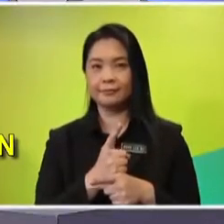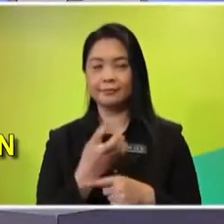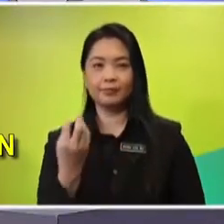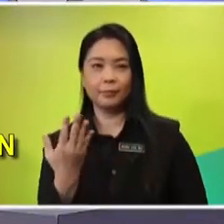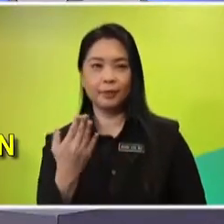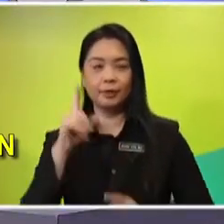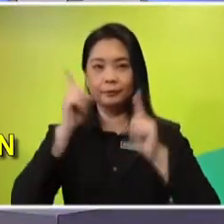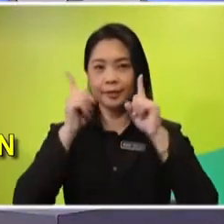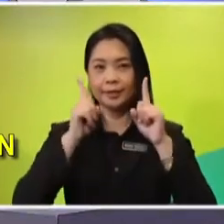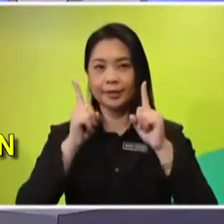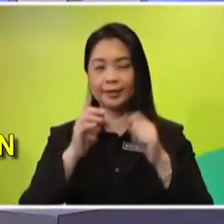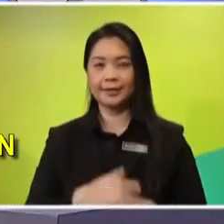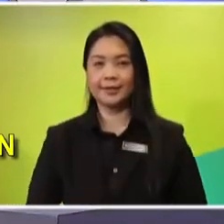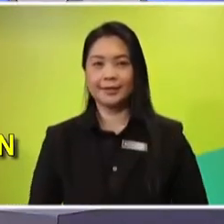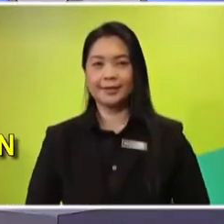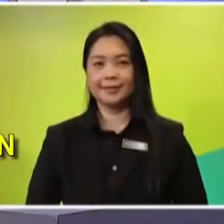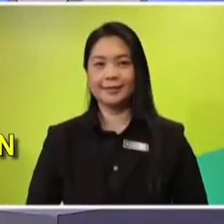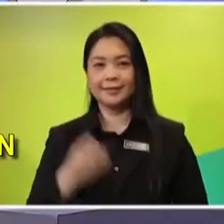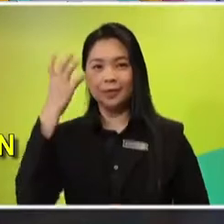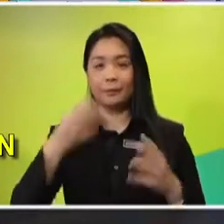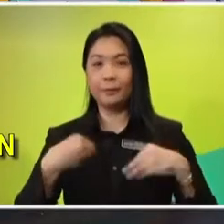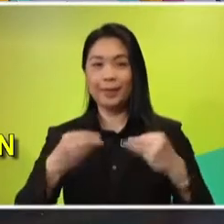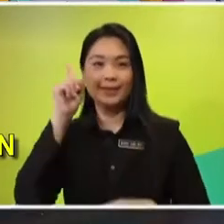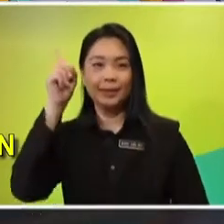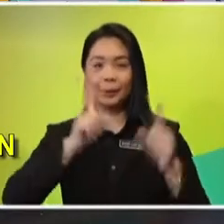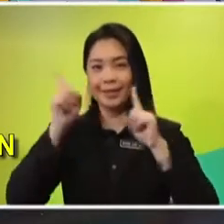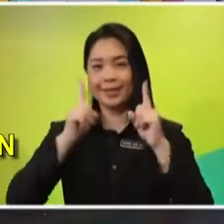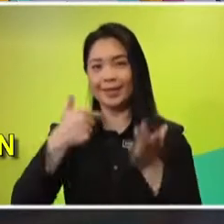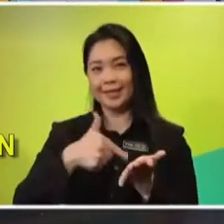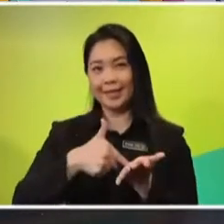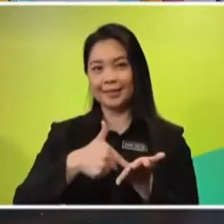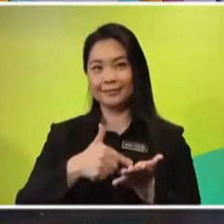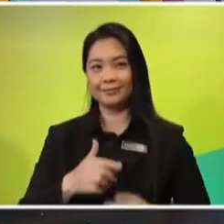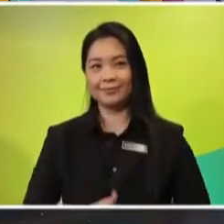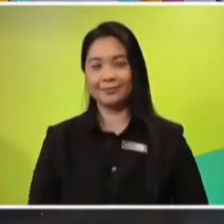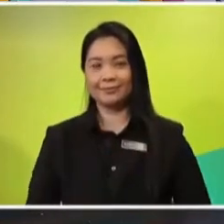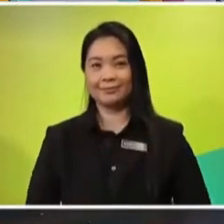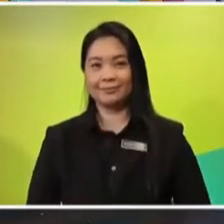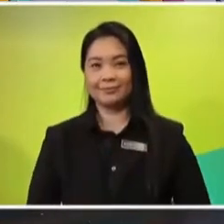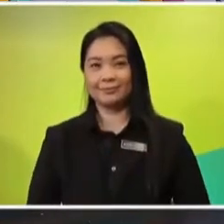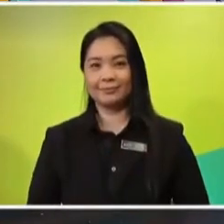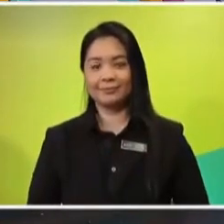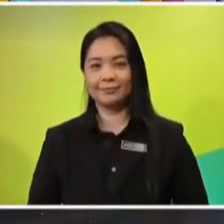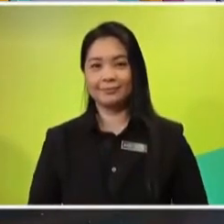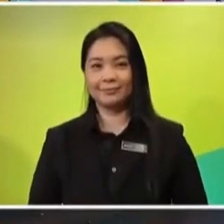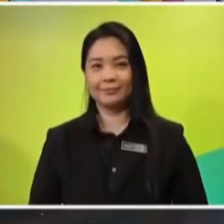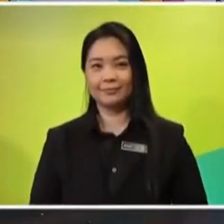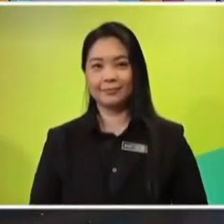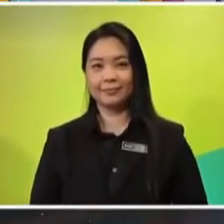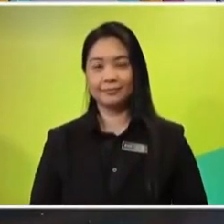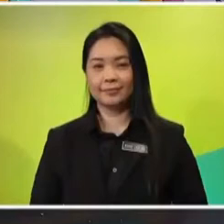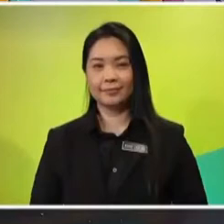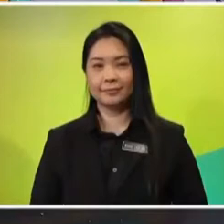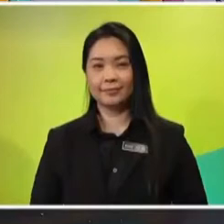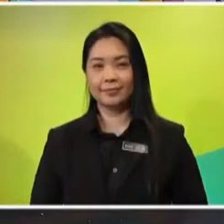nak bagi 1 bintang lah. 1 bintang. Alright. Okey, saya dapat 1 bintang, kawan-kawan. Terima kasih, cikgu. Okey, cikgu. Sama-sama.